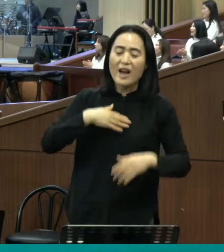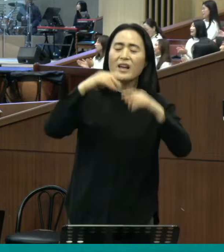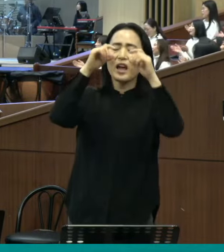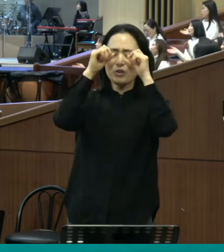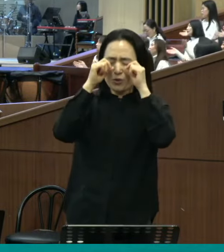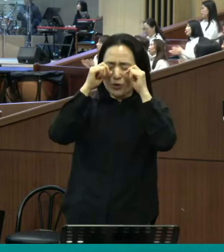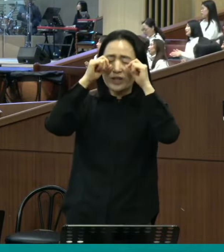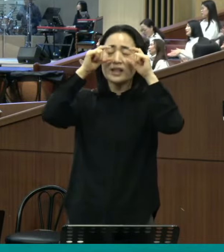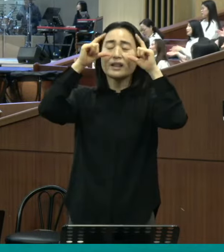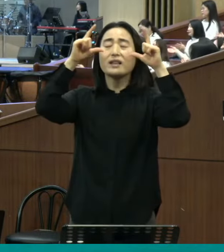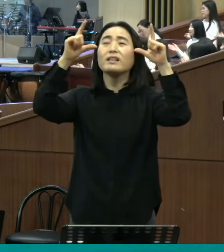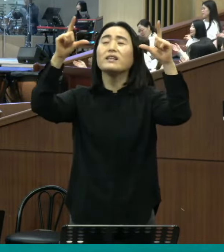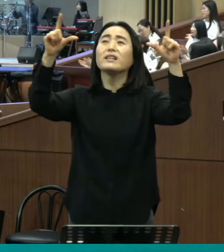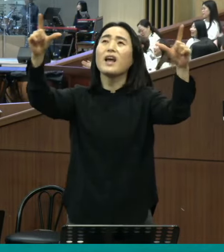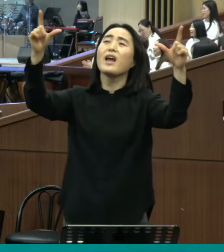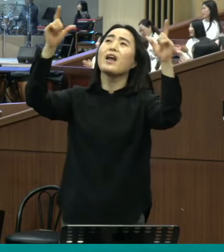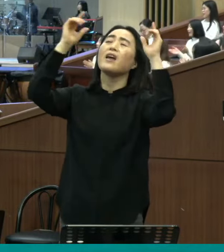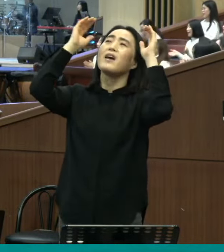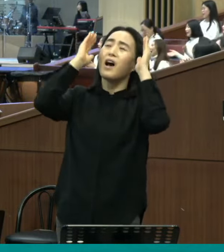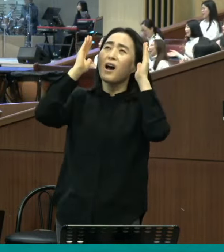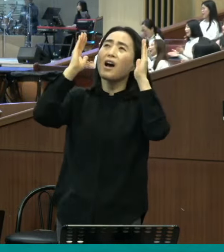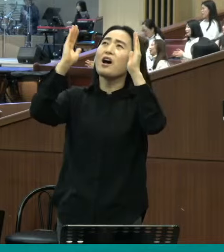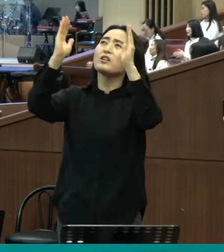나의 눈을 뜨게